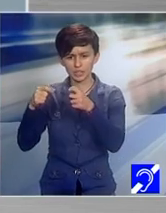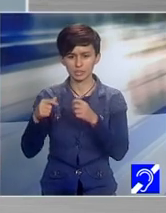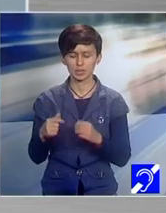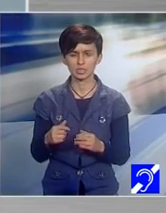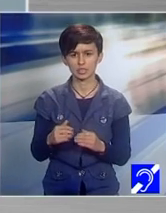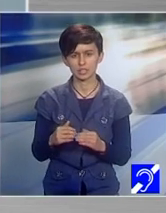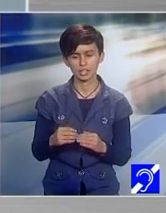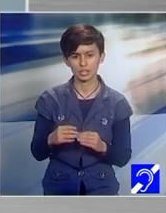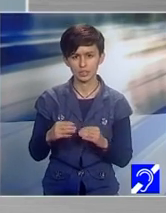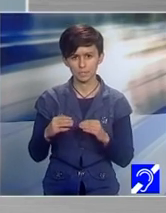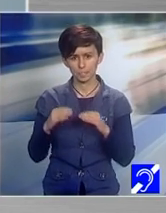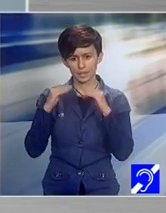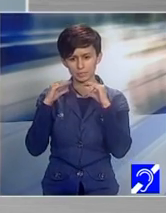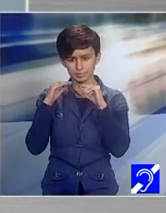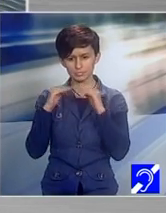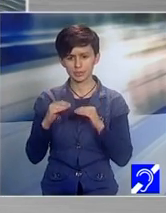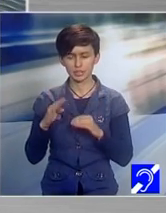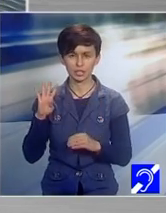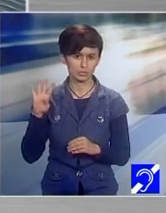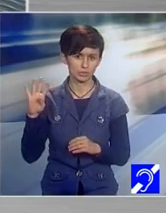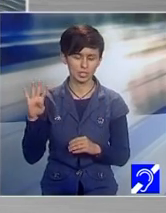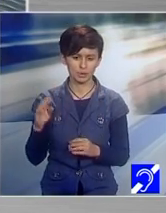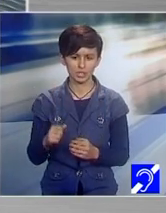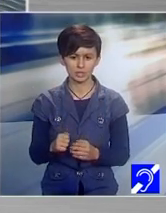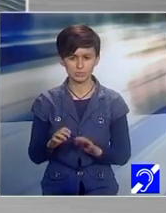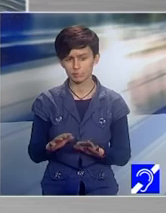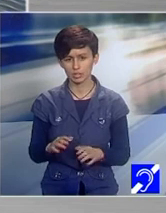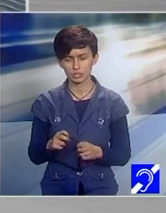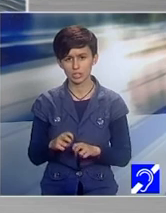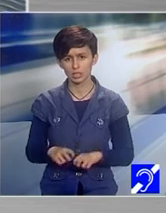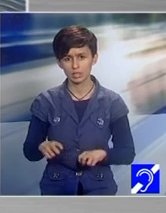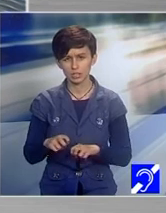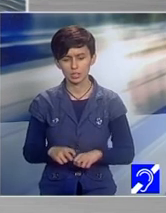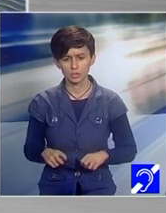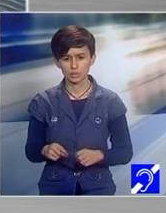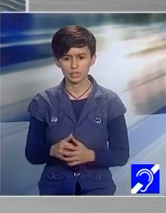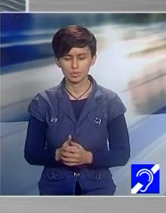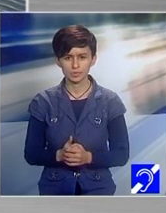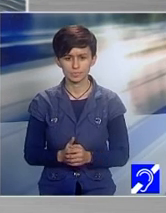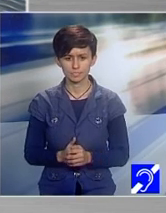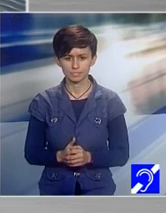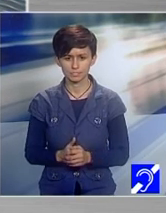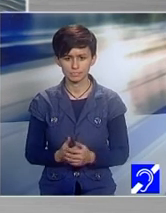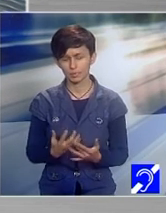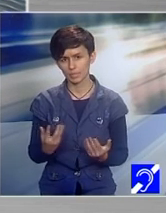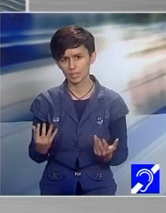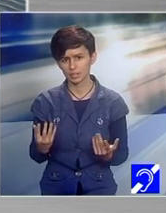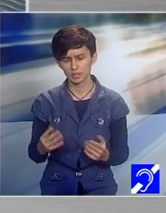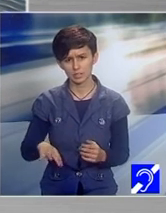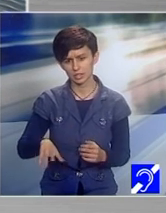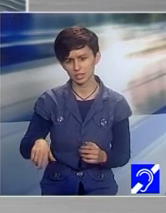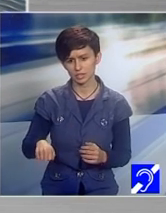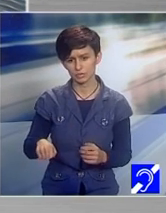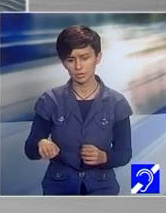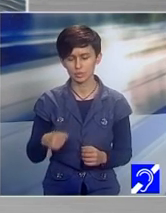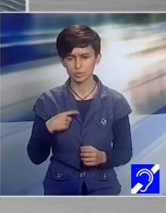etaj 4, mansardă, deci așa căutau câte infractorii. Câte sparge pe zi, despre câte am putea să vorbim în Cluj într-o